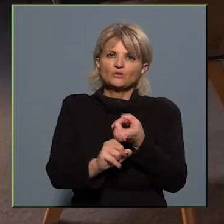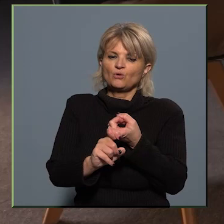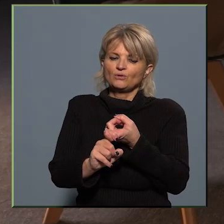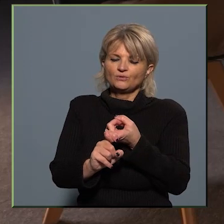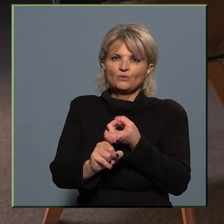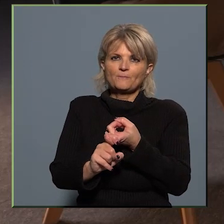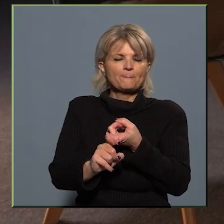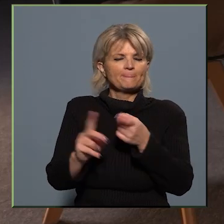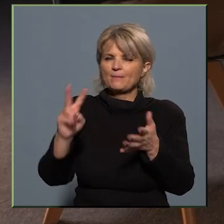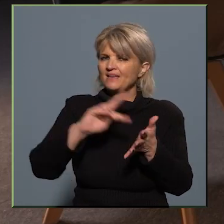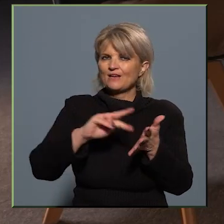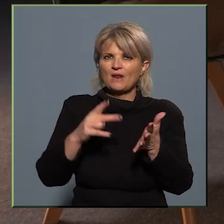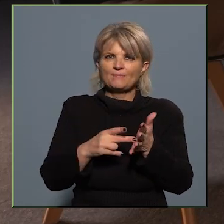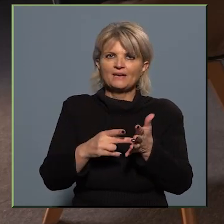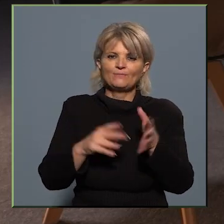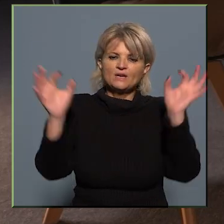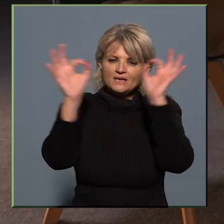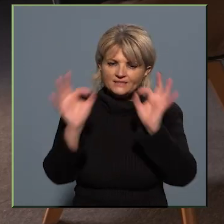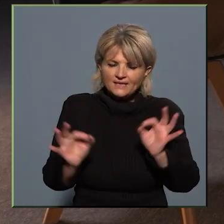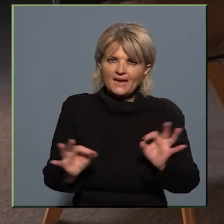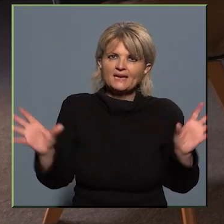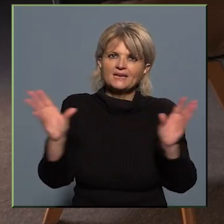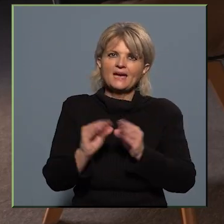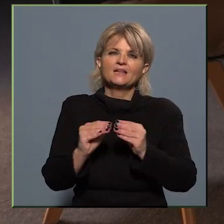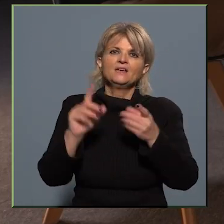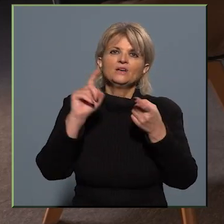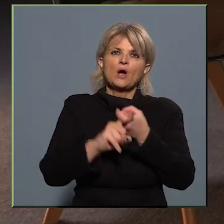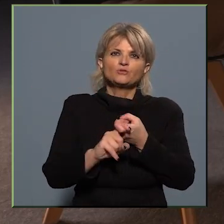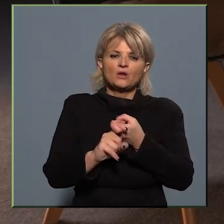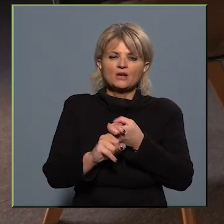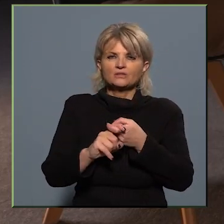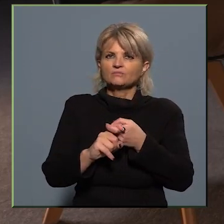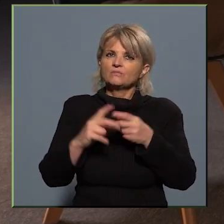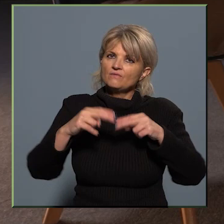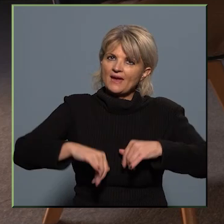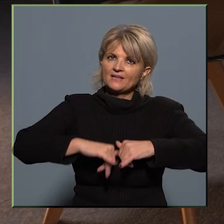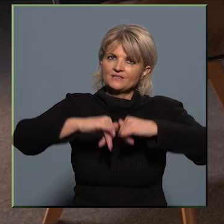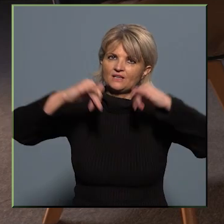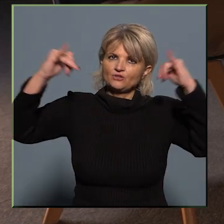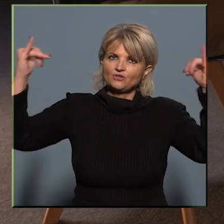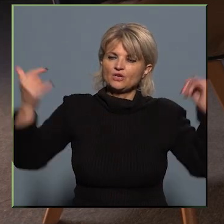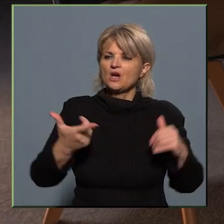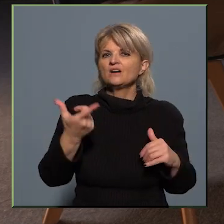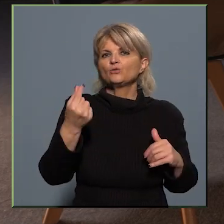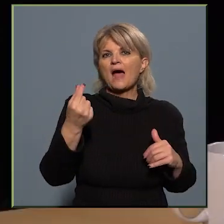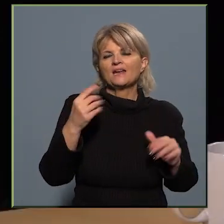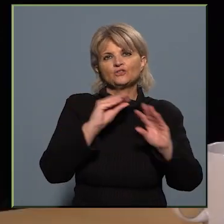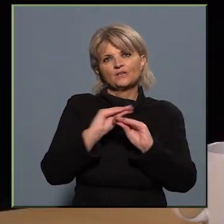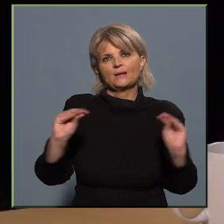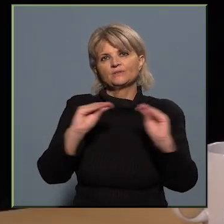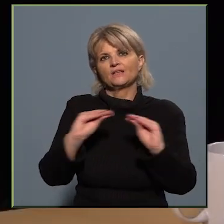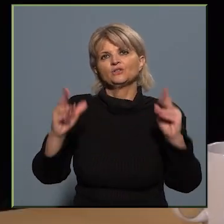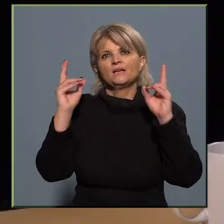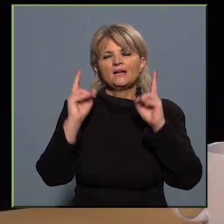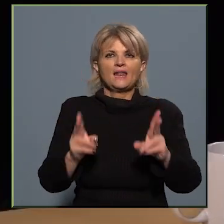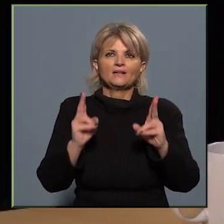nem feltétlenül a kerületben lévő cégekkel való kapcsolatrendszer további fejlesztése, a duális képzés lehetőségeinek